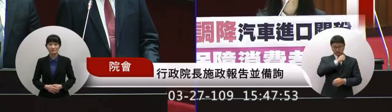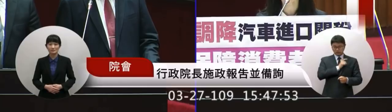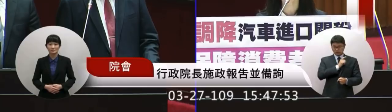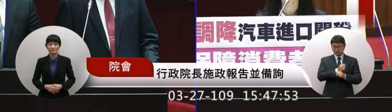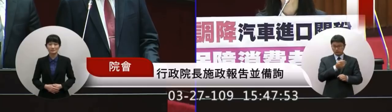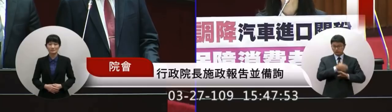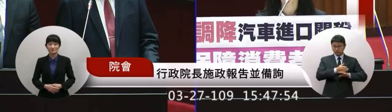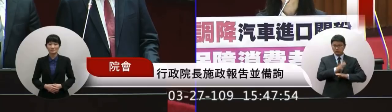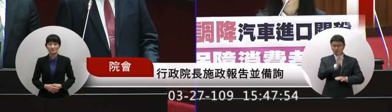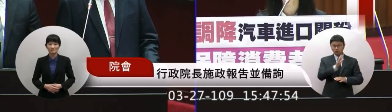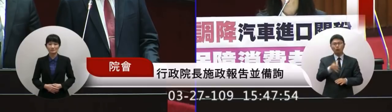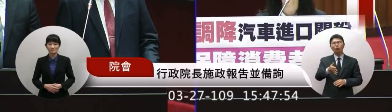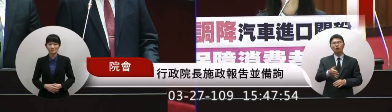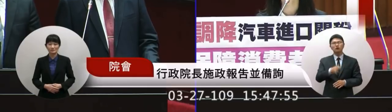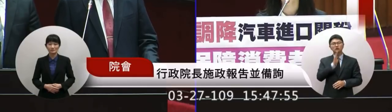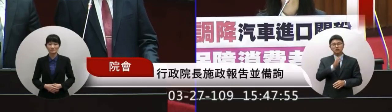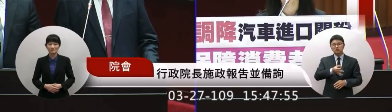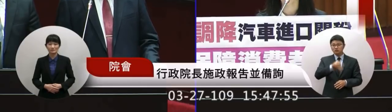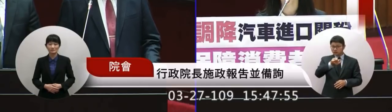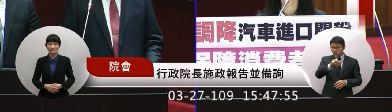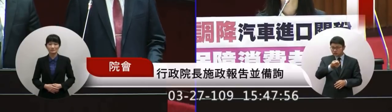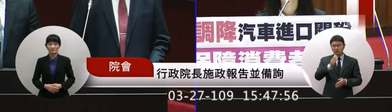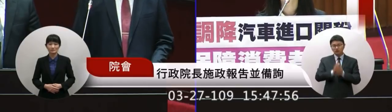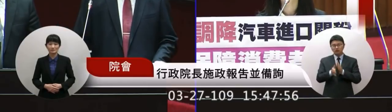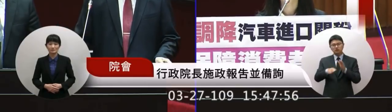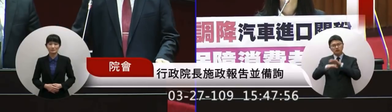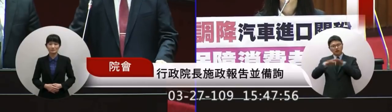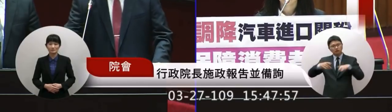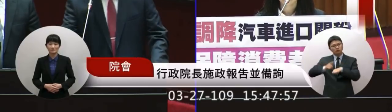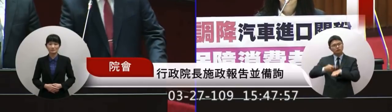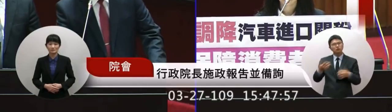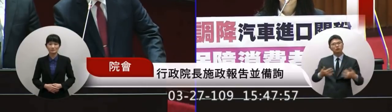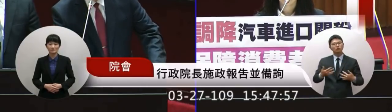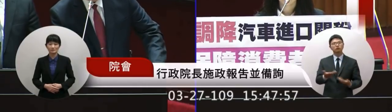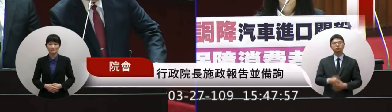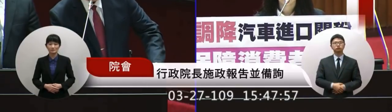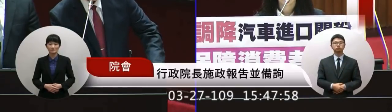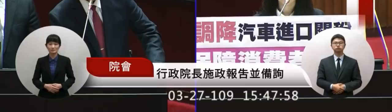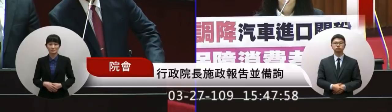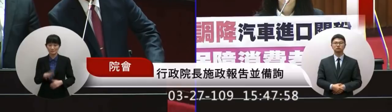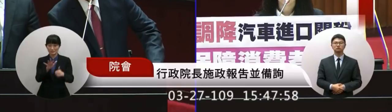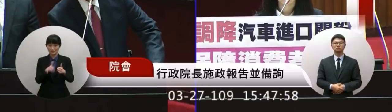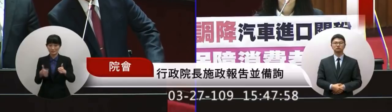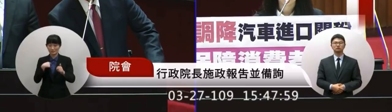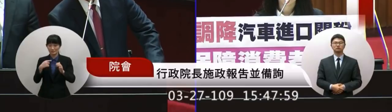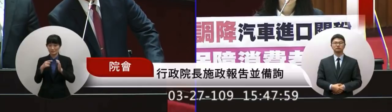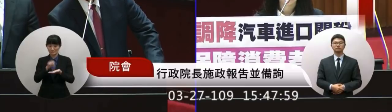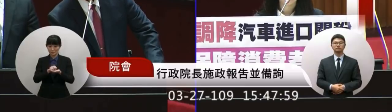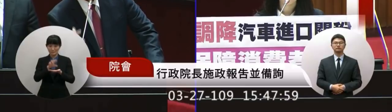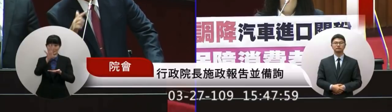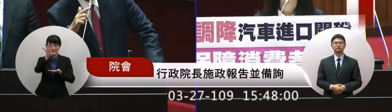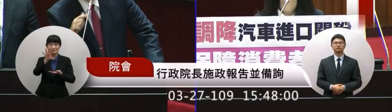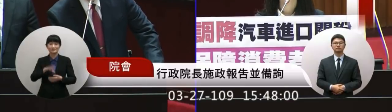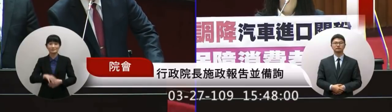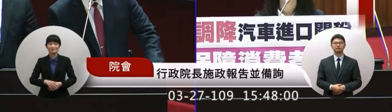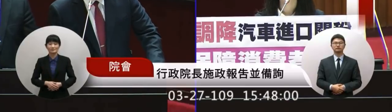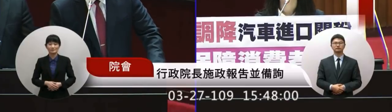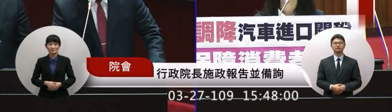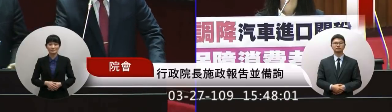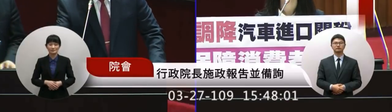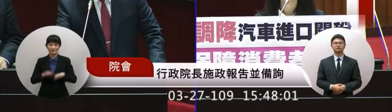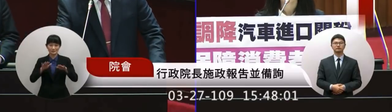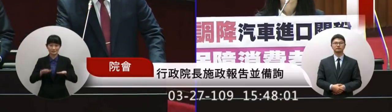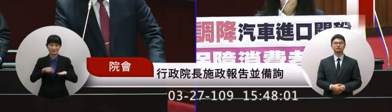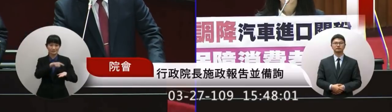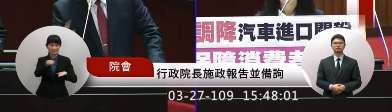么？是因为价格吗？还是因为安全性的考量？ 我跟委员报告，这一个现在大家